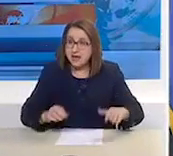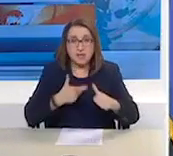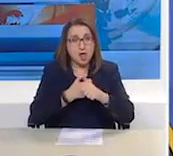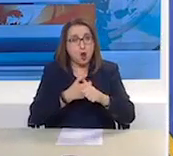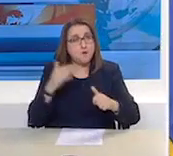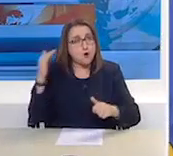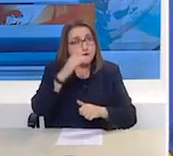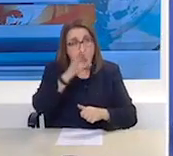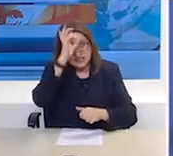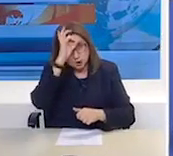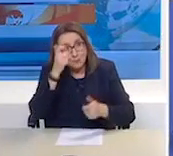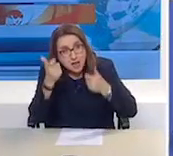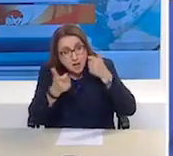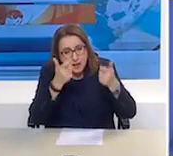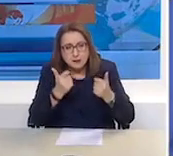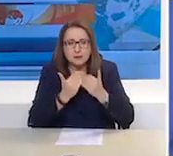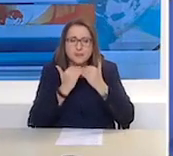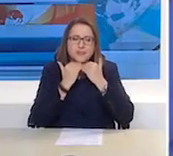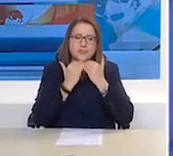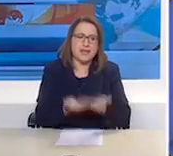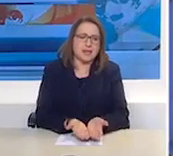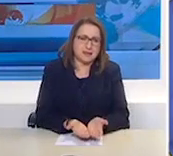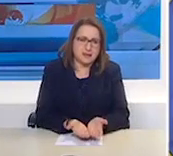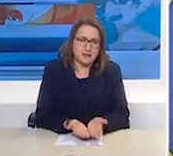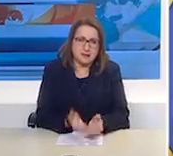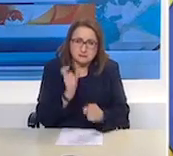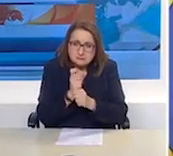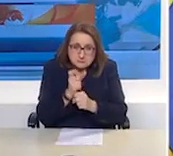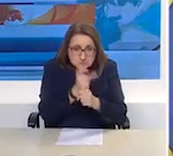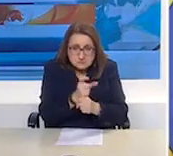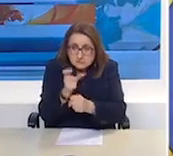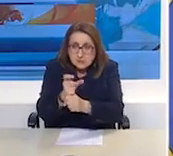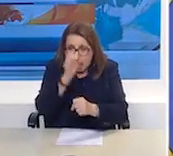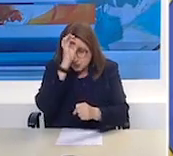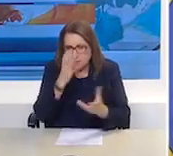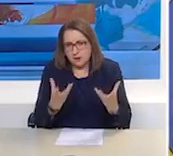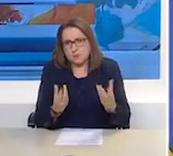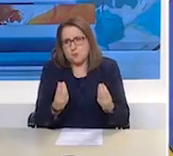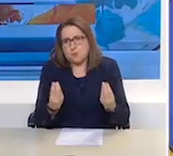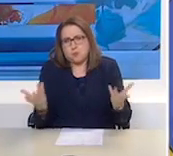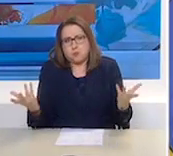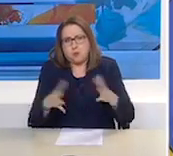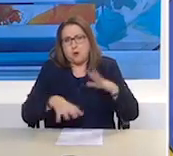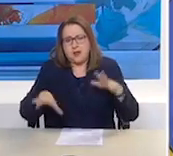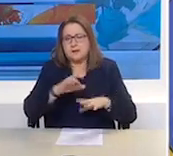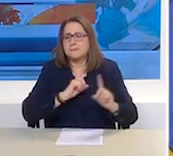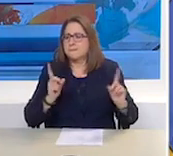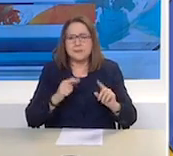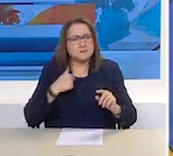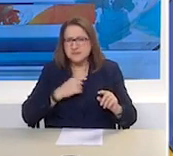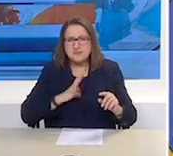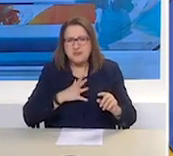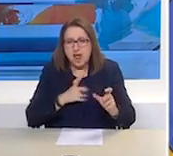μέσο μαζικής μεταφοράς, σε κάθε δημόσιο χώρο να υπάρχει και ένας αστυνομικός. Και δεν είναι αυτό η βούλησή μας, δεν είναι αυτή η διάθεσή